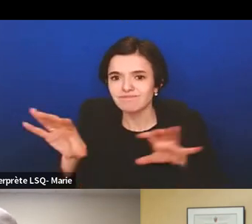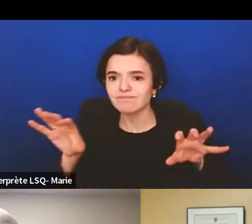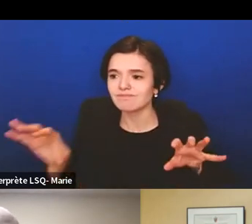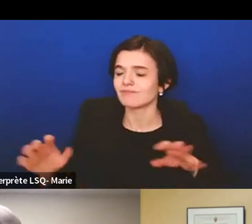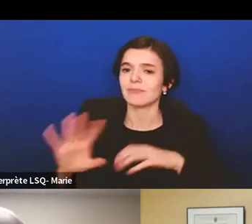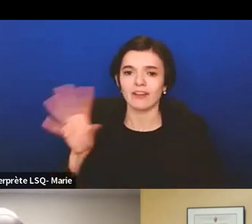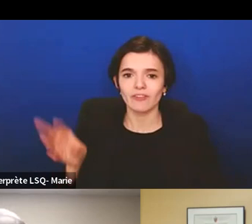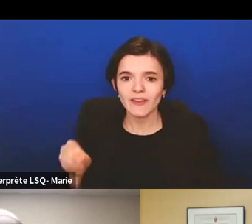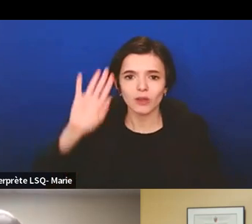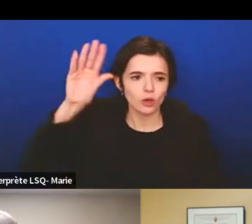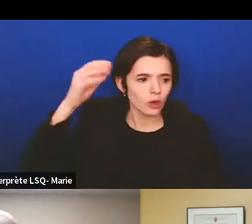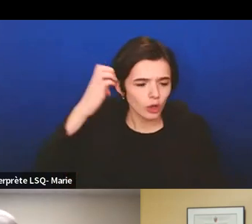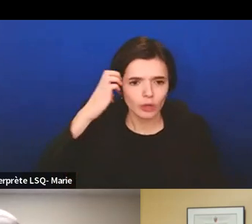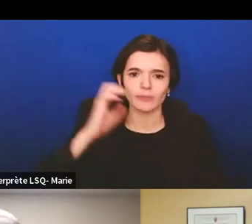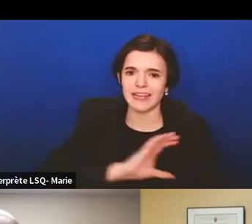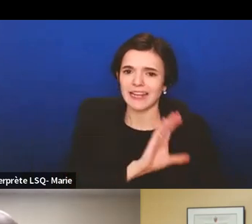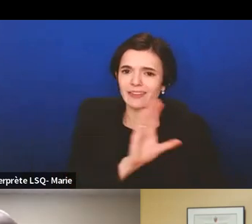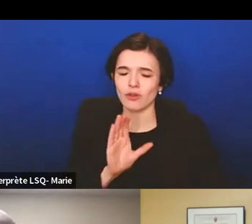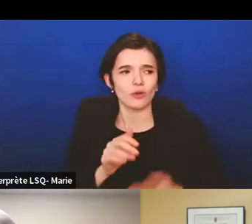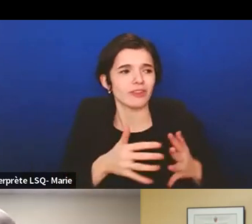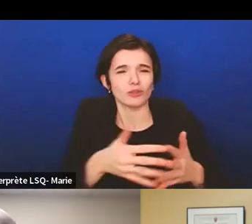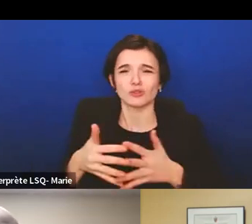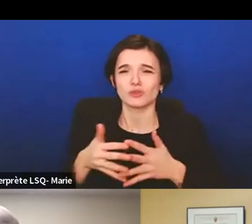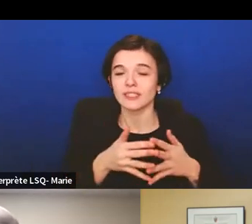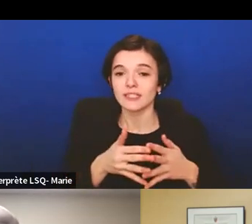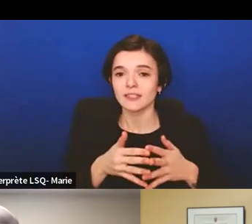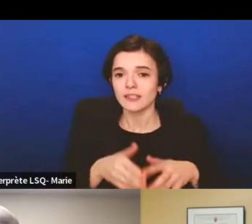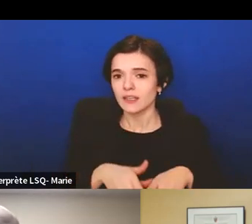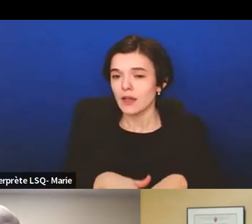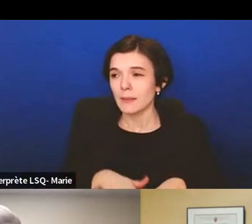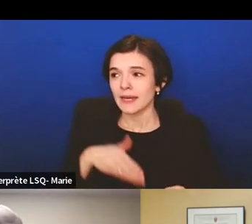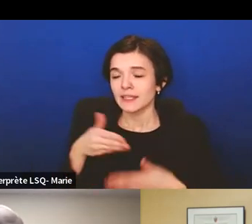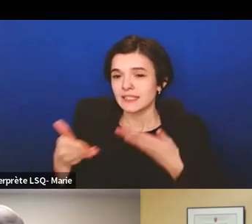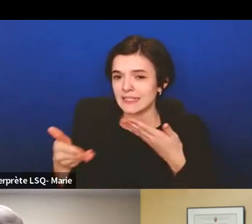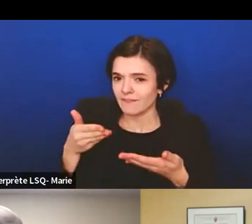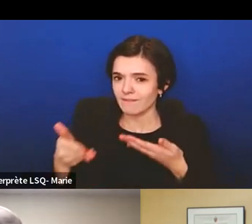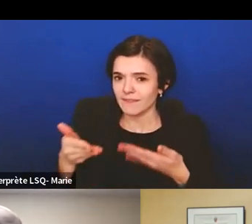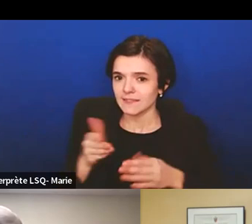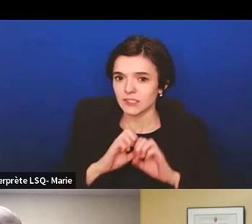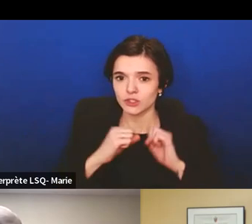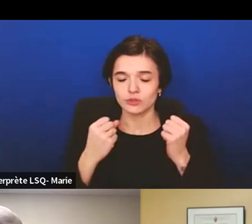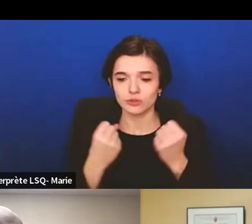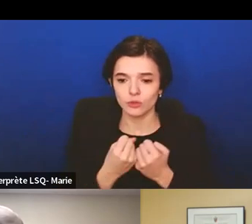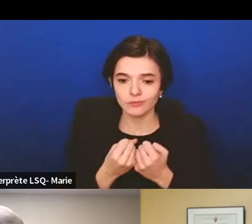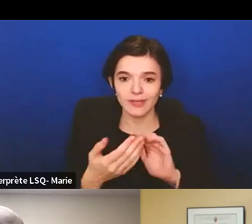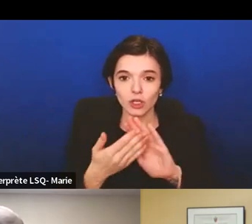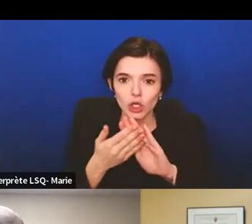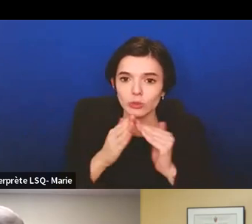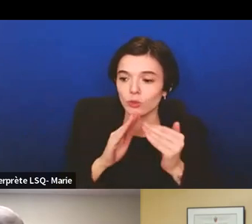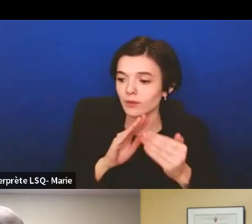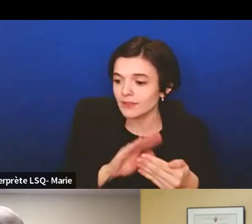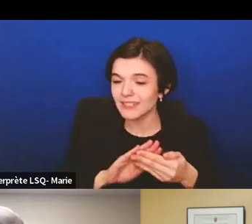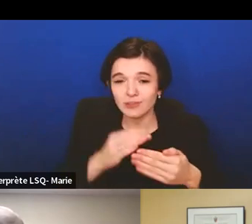les États-Unis. Et les services sociaux en communauté sont déjà très